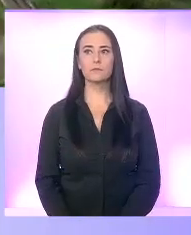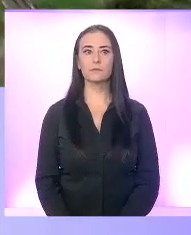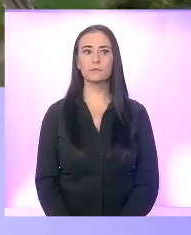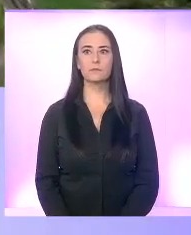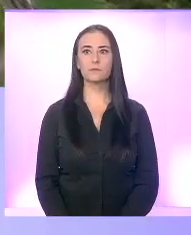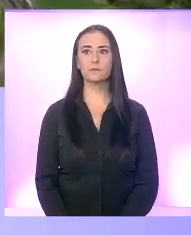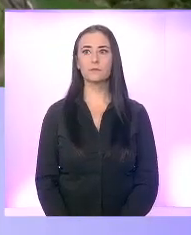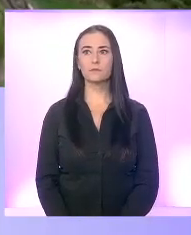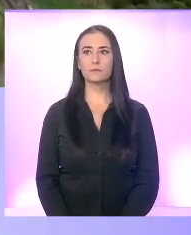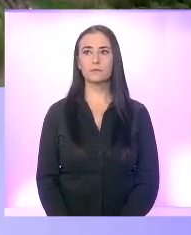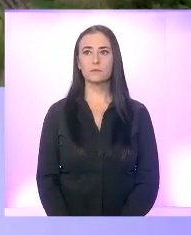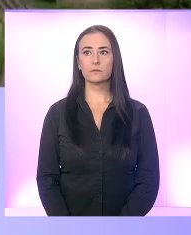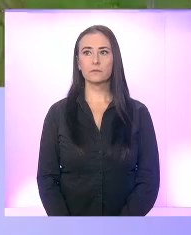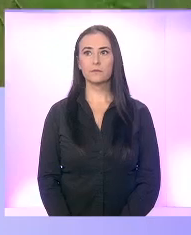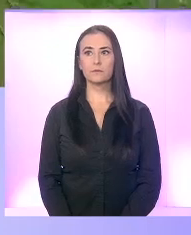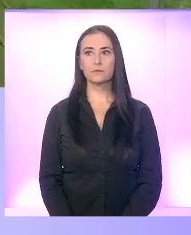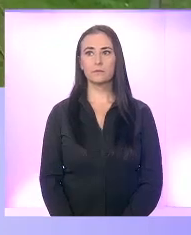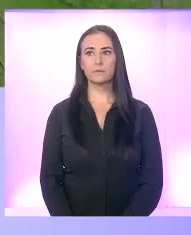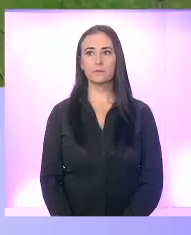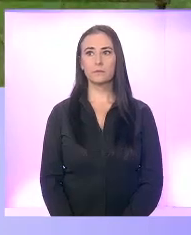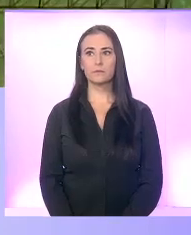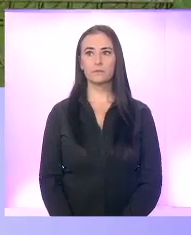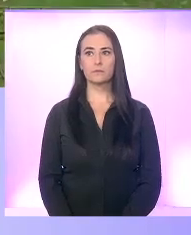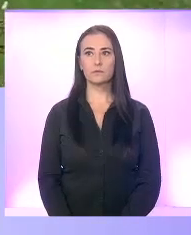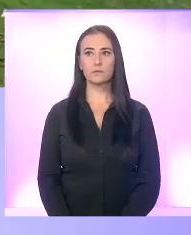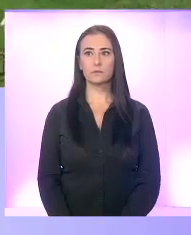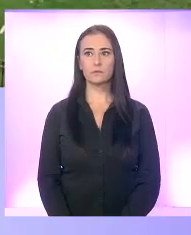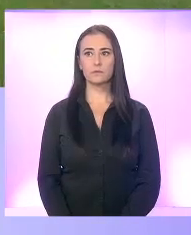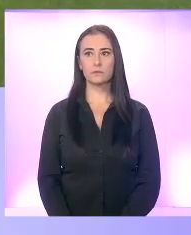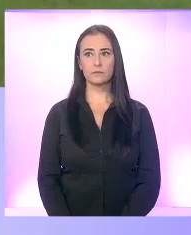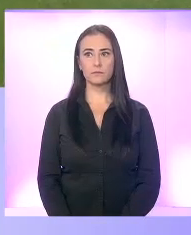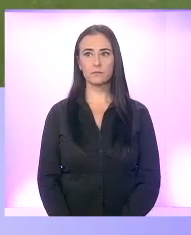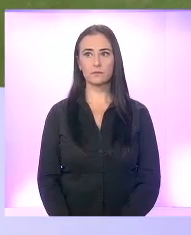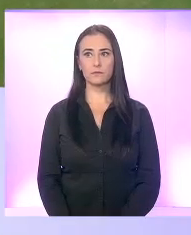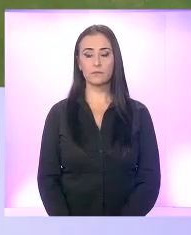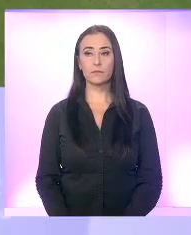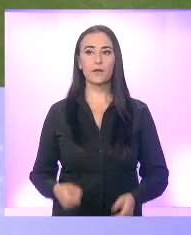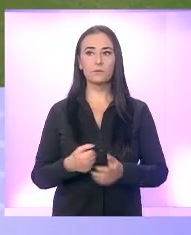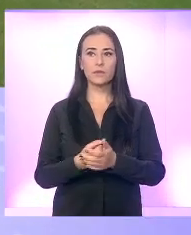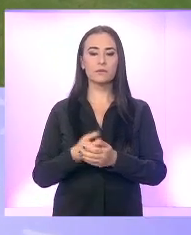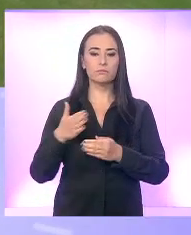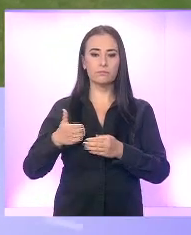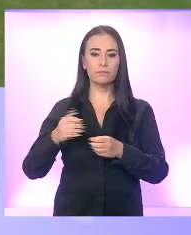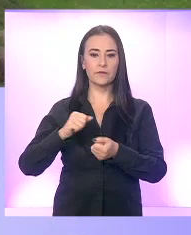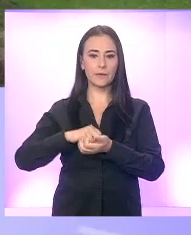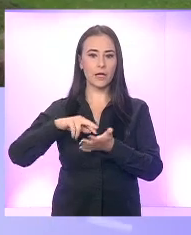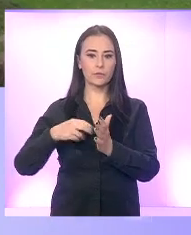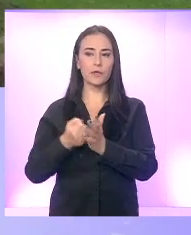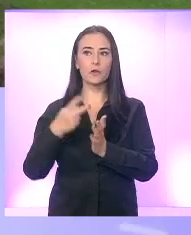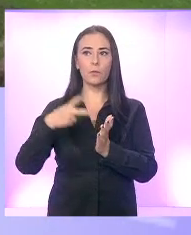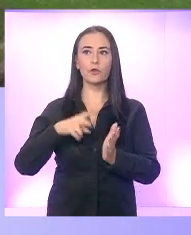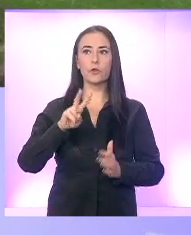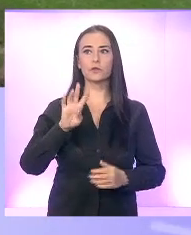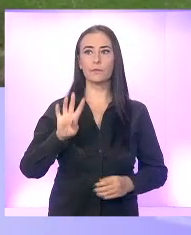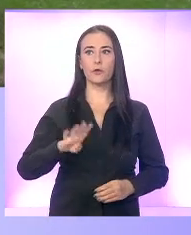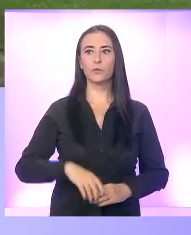după 3 ani de licitații. Dacă lucrurile ar merge bine până în anul 2024, trenurile ar trebui să circule cu 160 de km